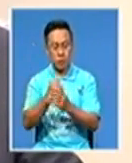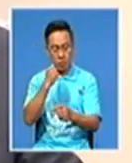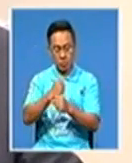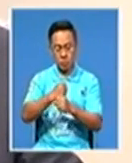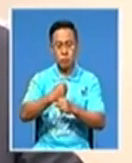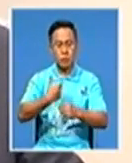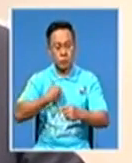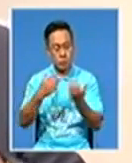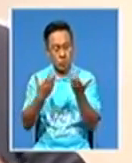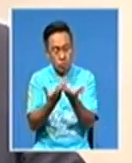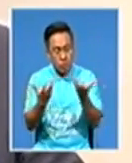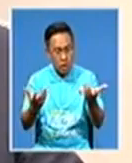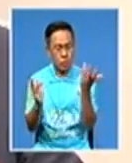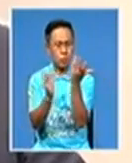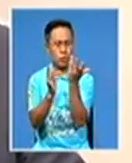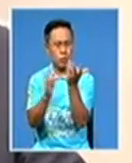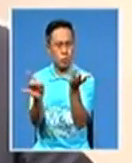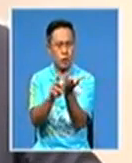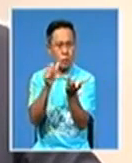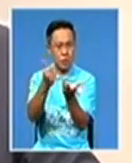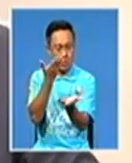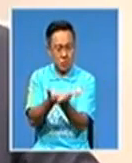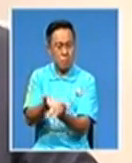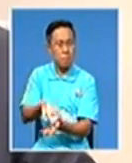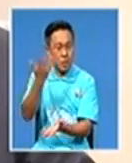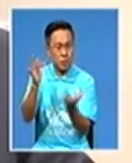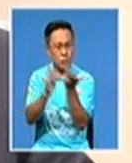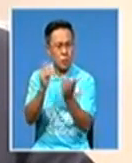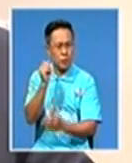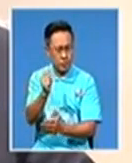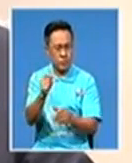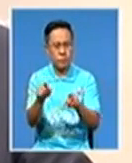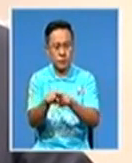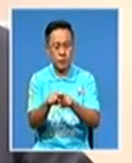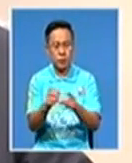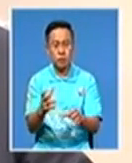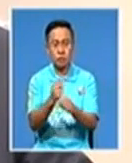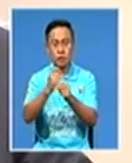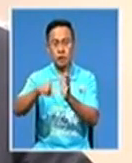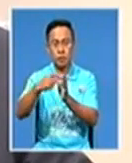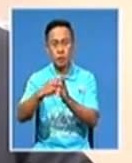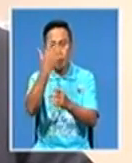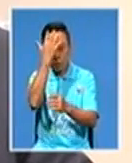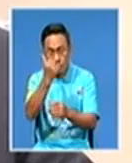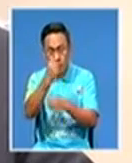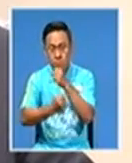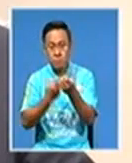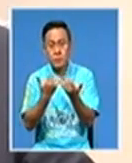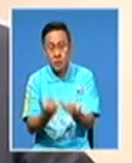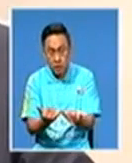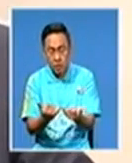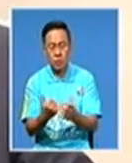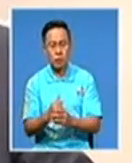ในหลังสินค้าที่คุณภาพสูงราคาสูงแล้วก็เทคโนโลยีสูงขึ้นนะฮะนี่คือสาเหตุที่ว่าทำไมปีนี้เนี่ยนะ